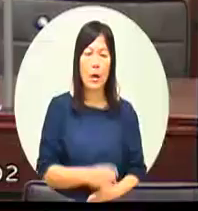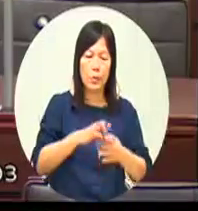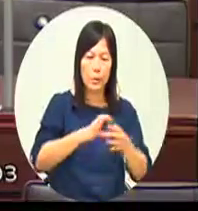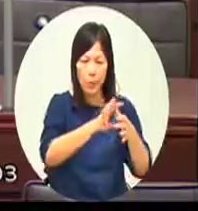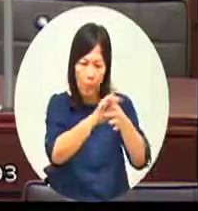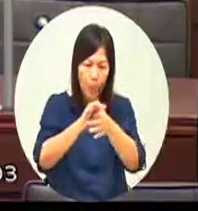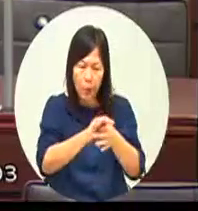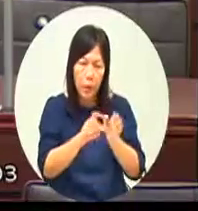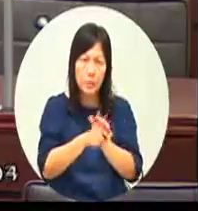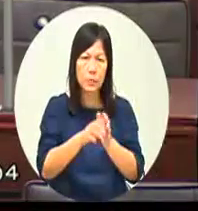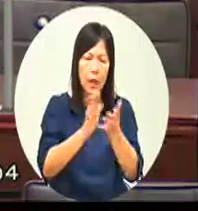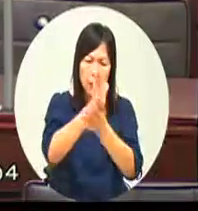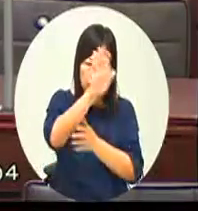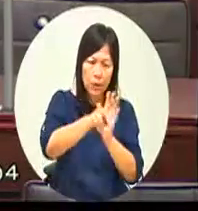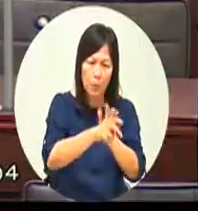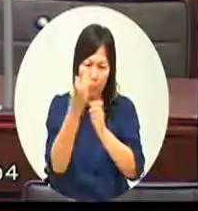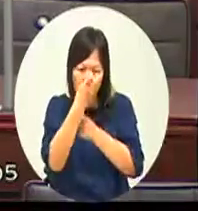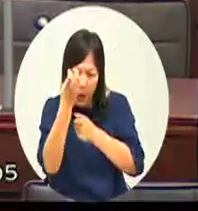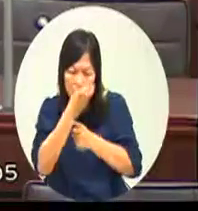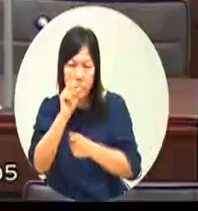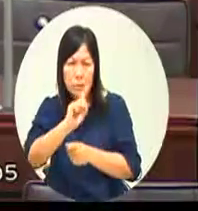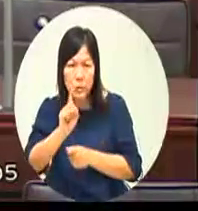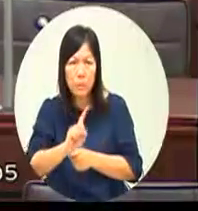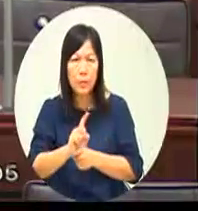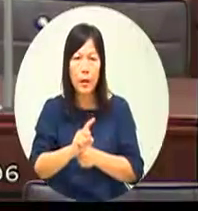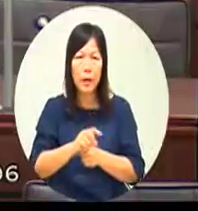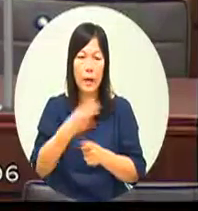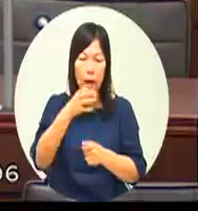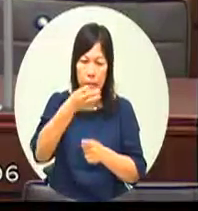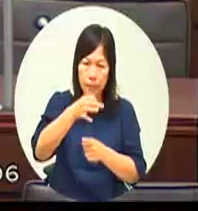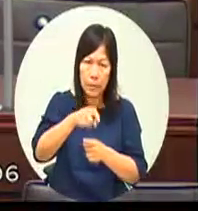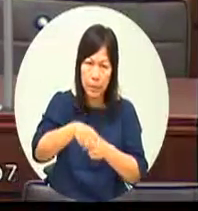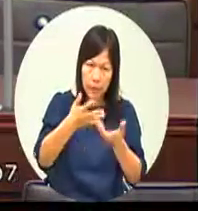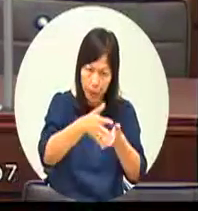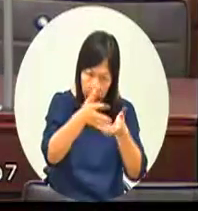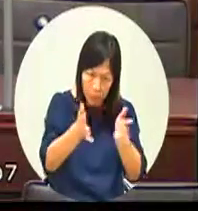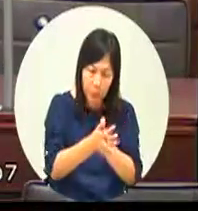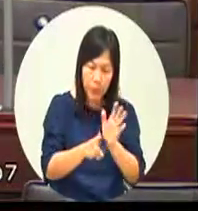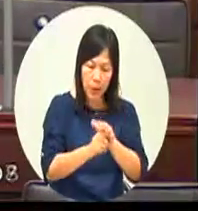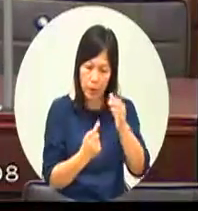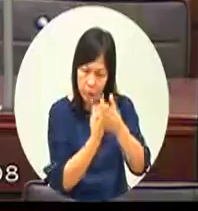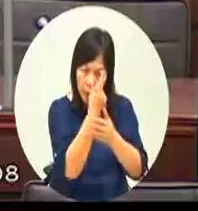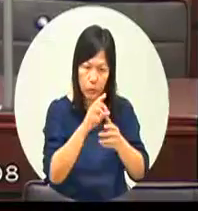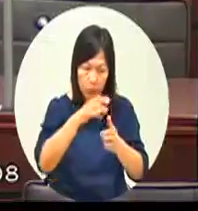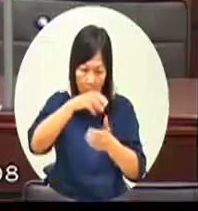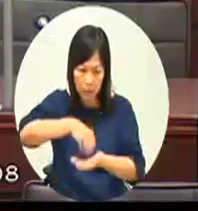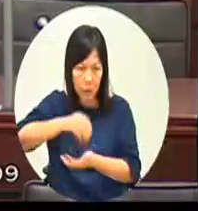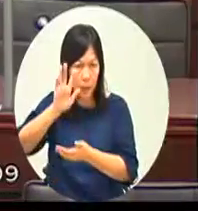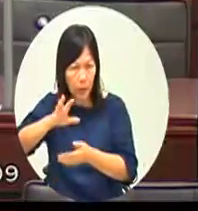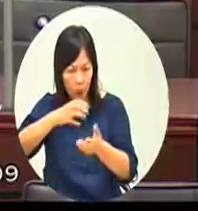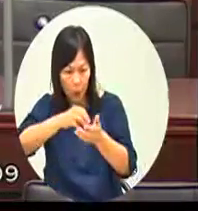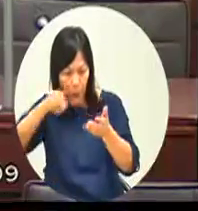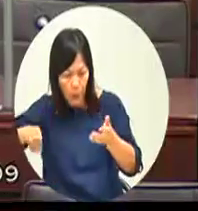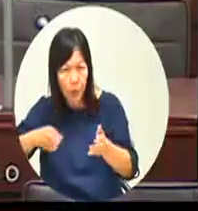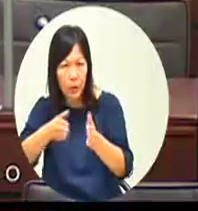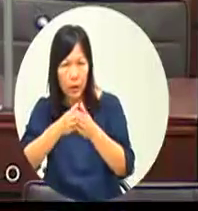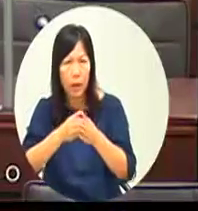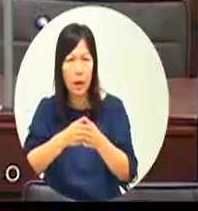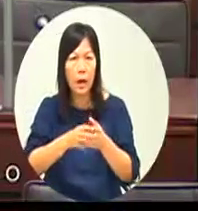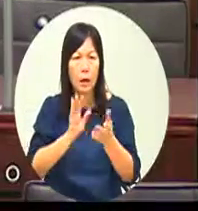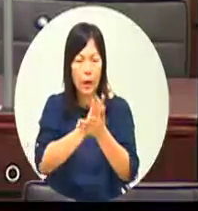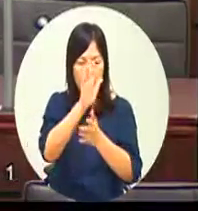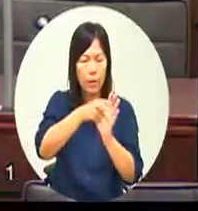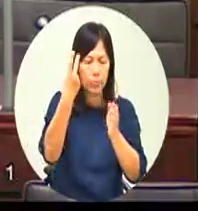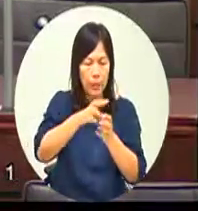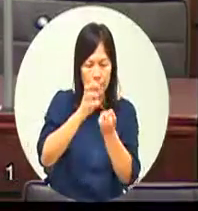后面怎么去做管制，然后收费的部分是不是要单独提出来，这个是不是容许我们能够后续做